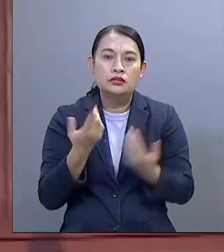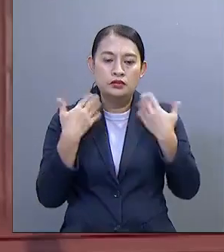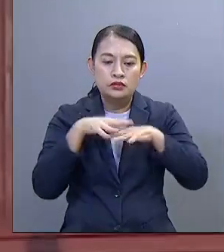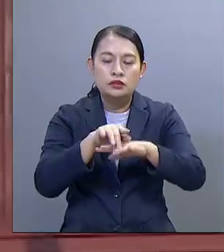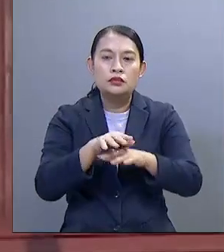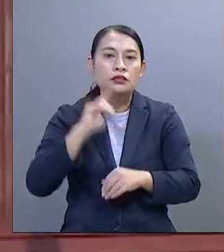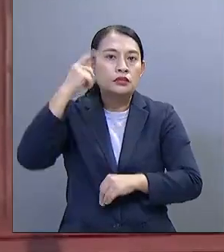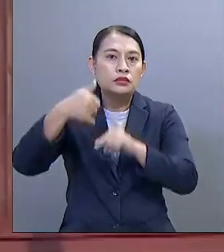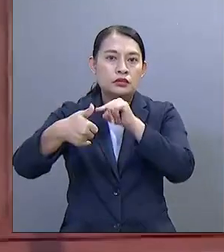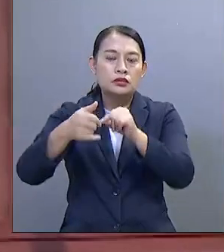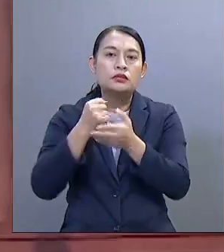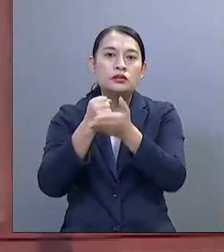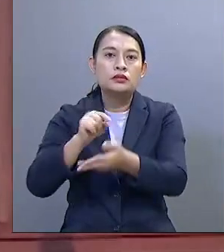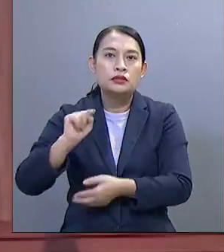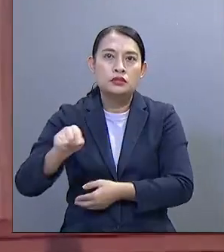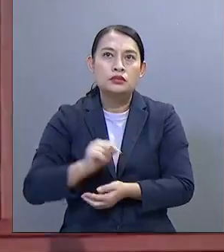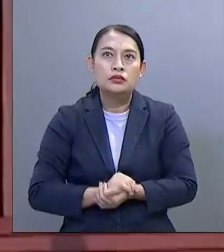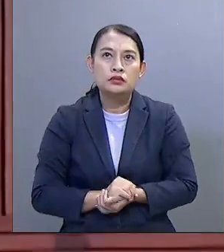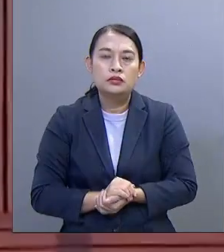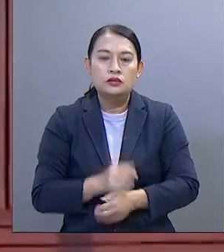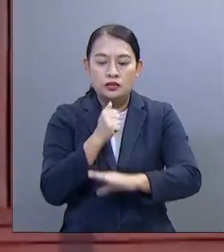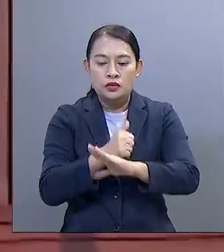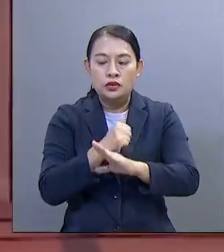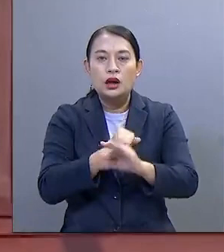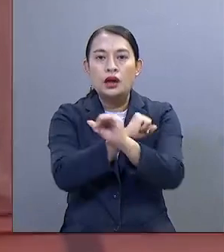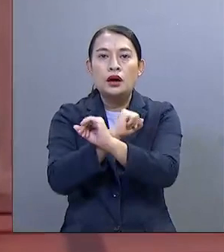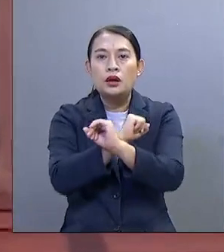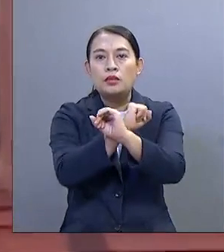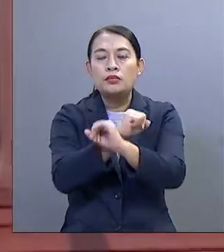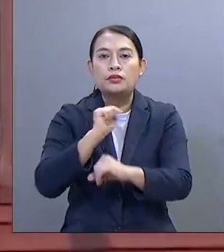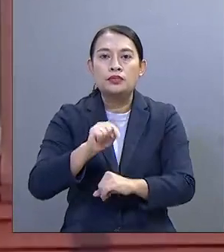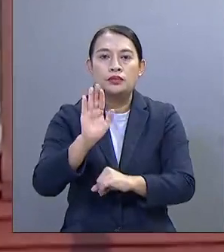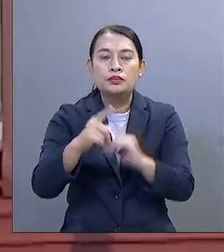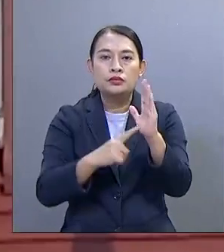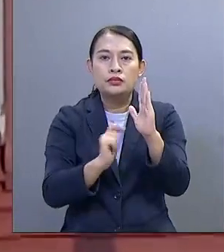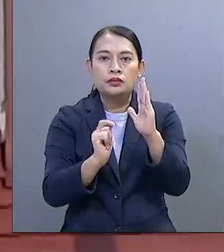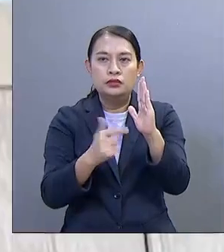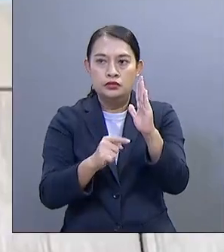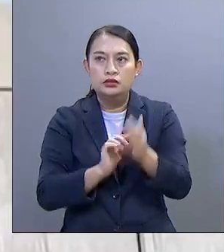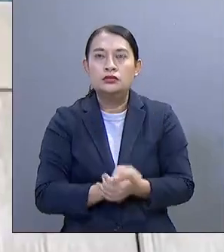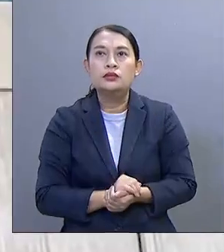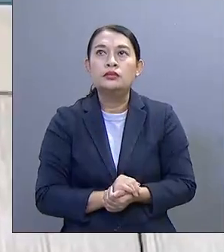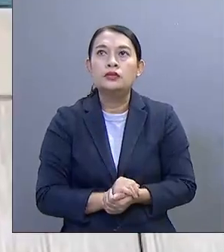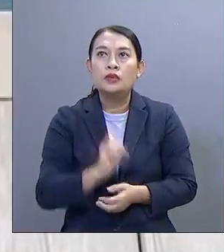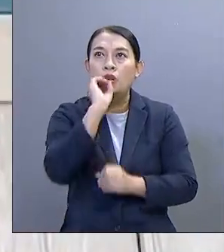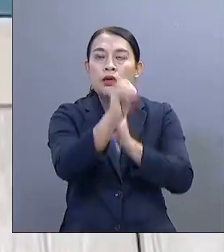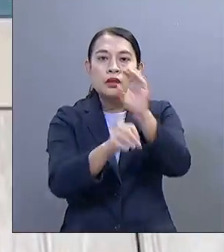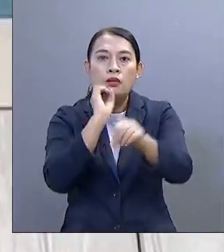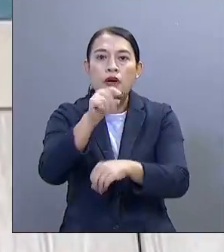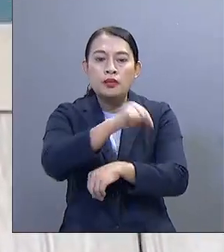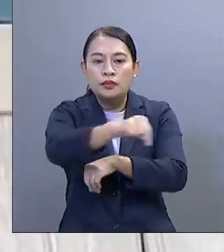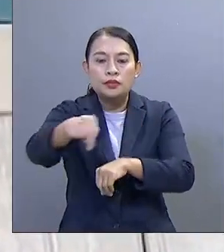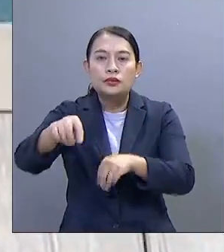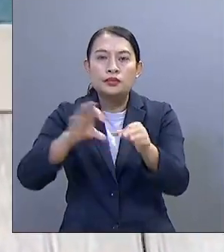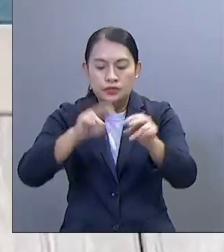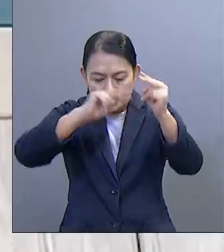ยนางสาวสุพีพรโมราท่เปหัหนาป Pinkเกาบทัสาธรรณภััย อ่างท้องก็ตองมีการแจร้งทุพืนที่ให